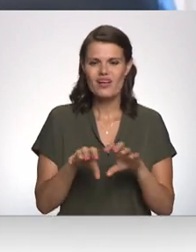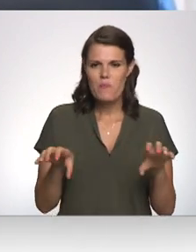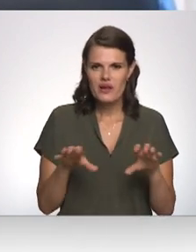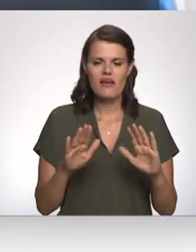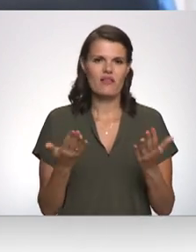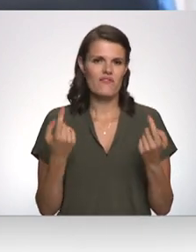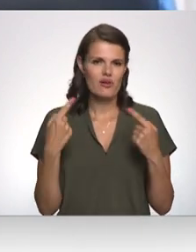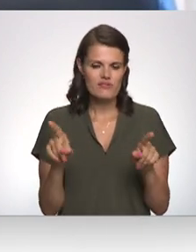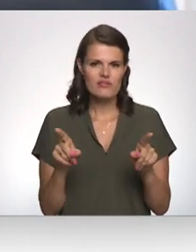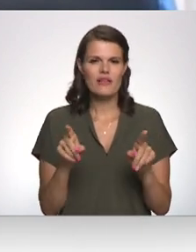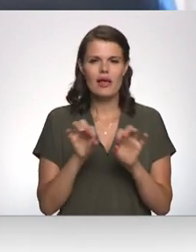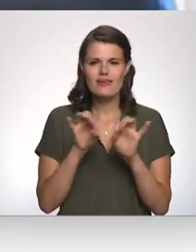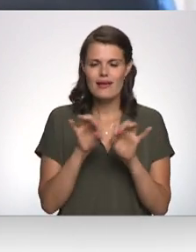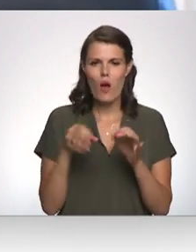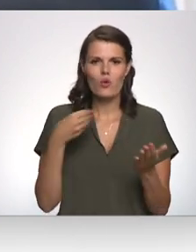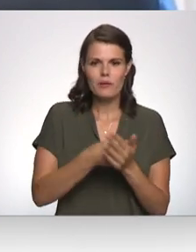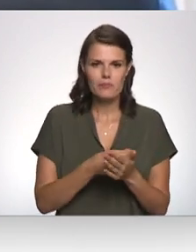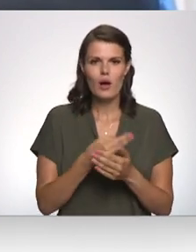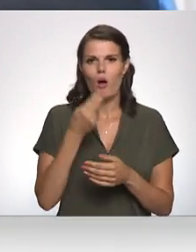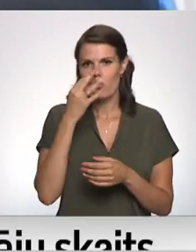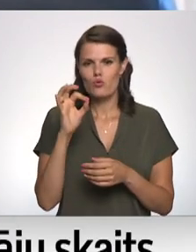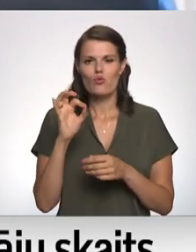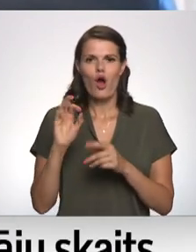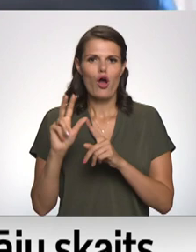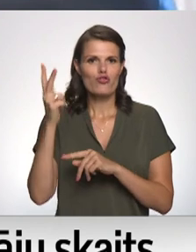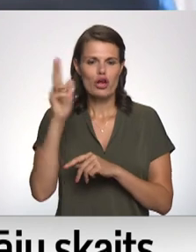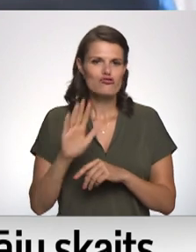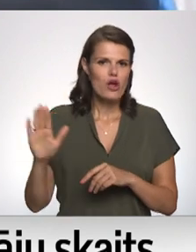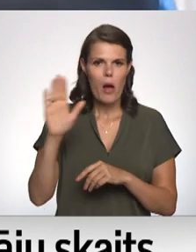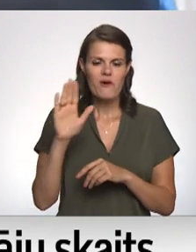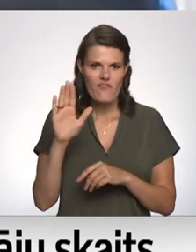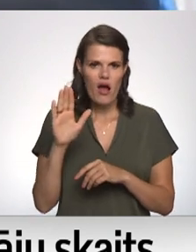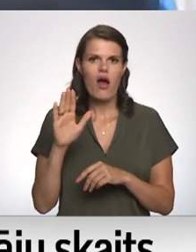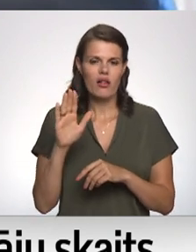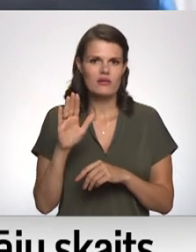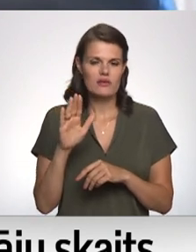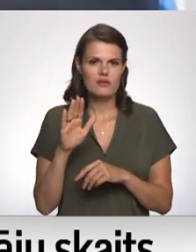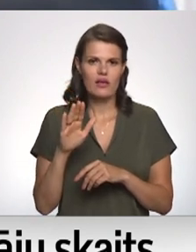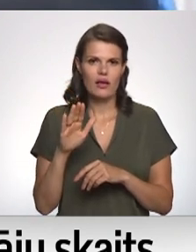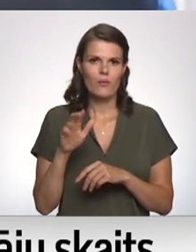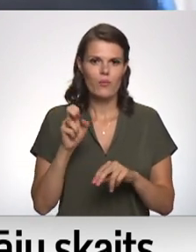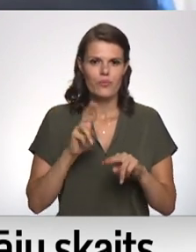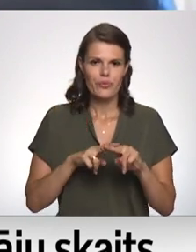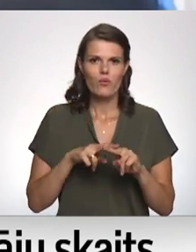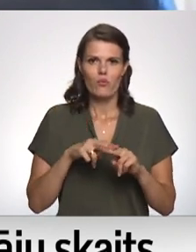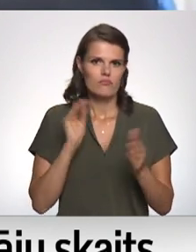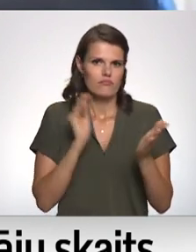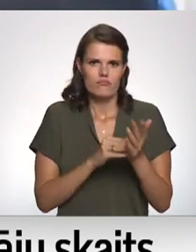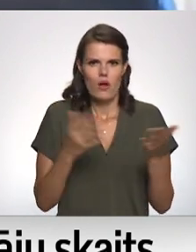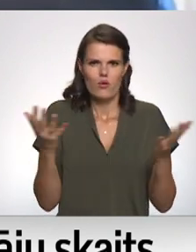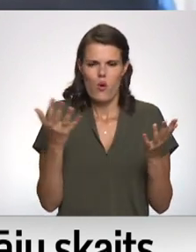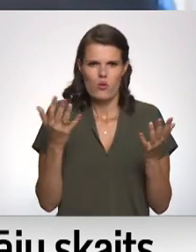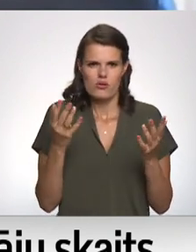vai citas granulas iepērk no trešajām valstīm un norāda kaut kādus